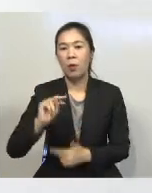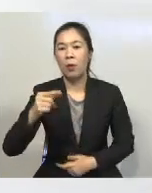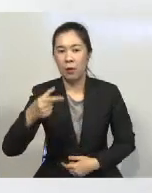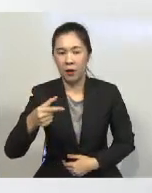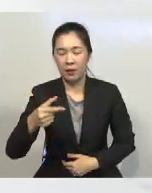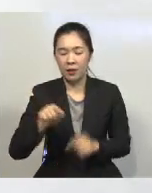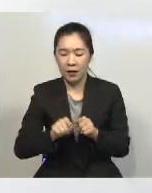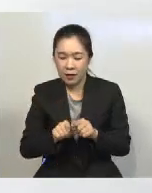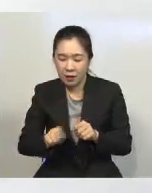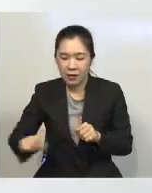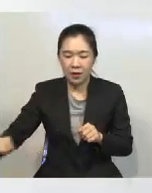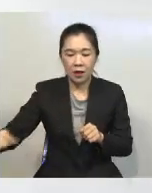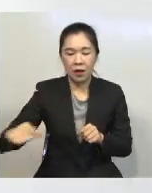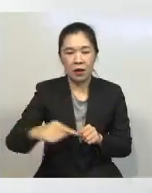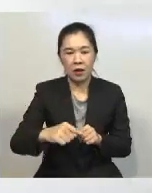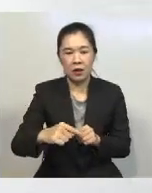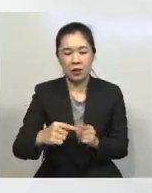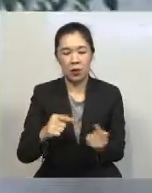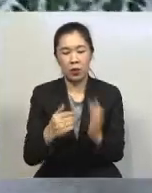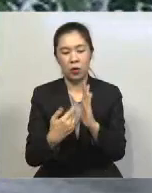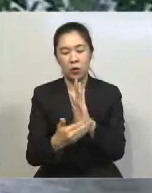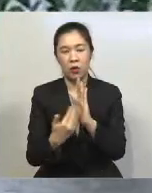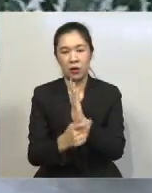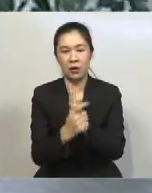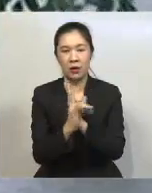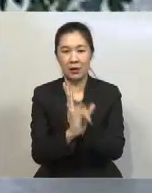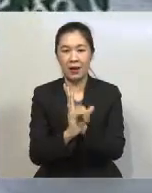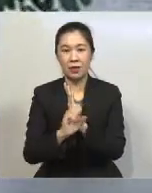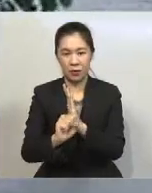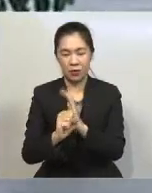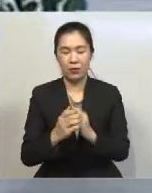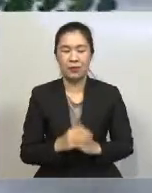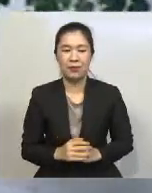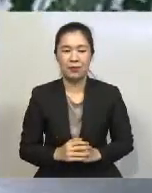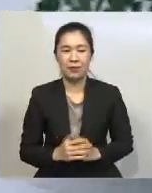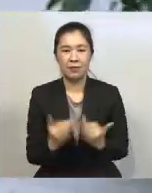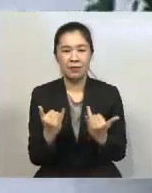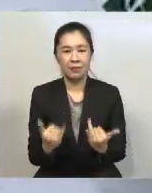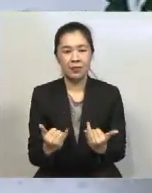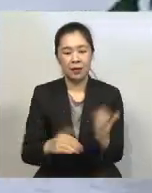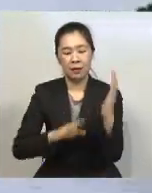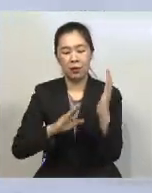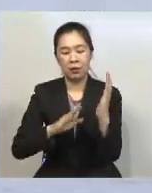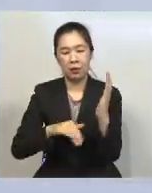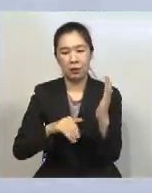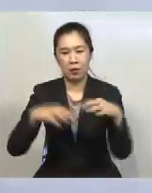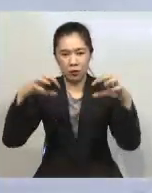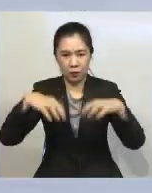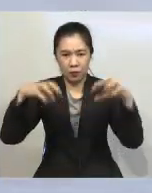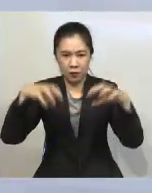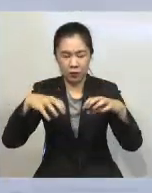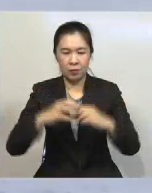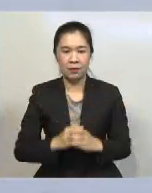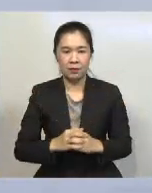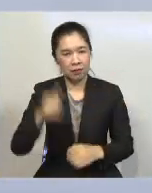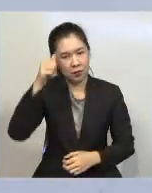นแก้วเพื่อจะเข้าสู่จังหวัดยโสธรครับ วันนี้ฝนก็ยังตกหนักในพื้นที่อีสานตอนล่างอยู่นะครับต่อเนื่องเป็นวันที่